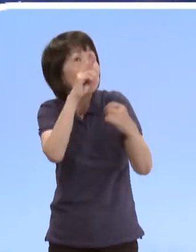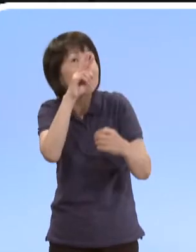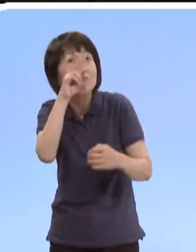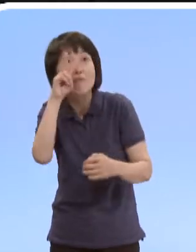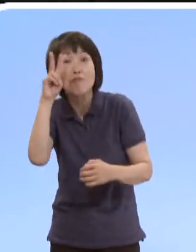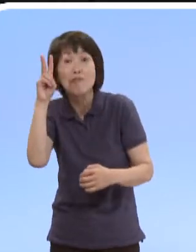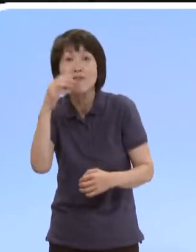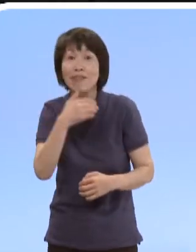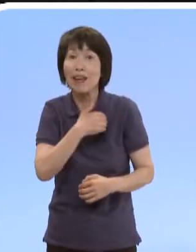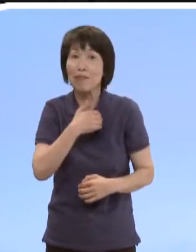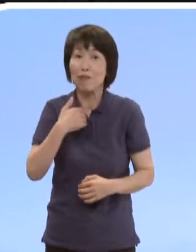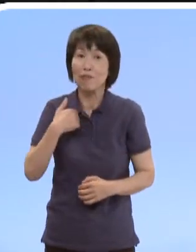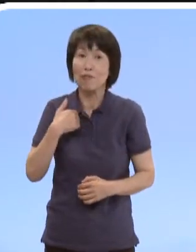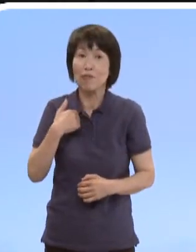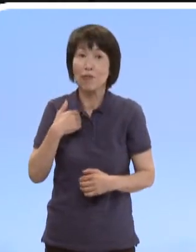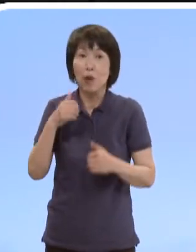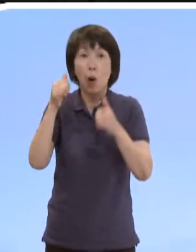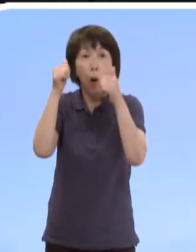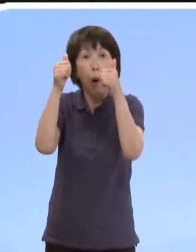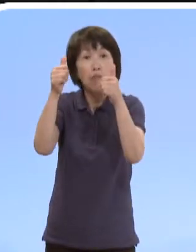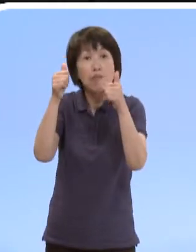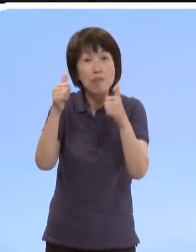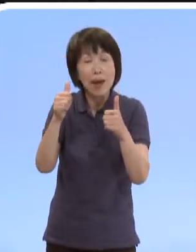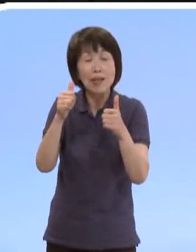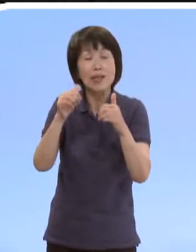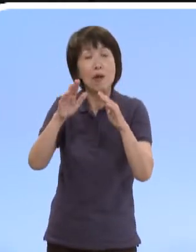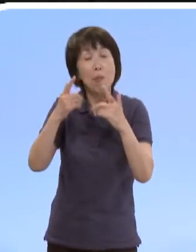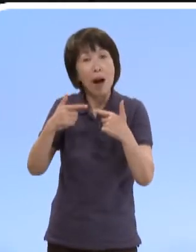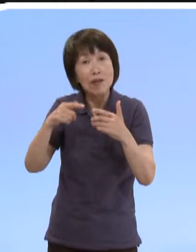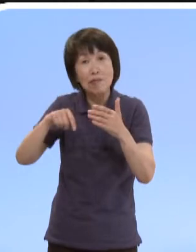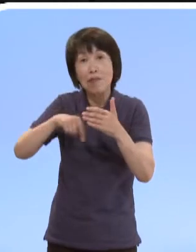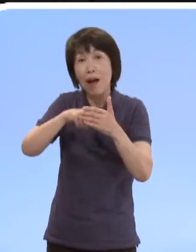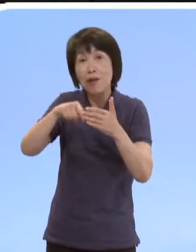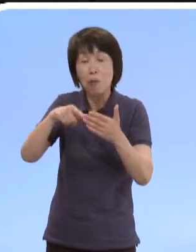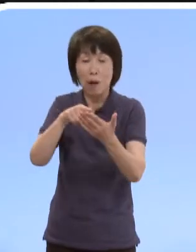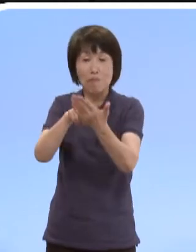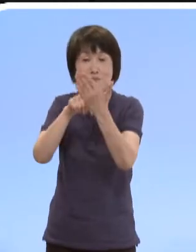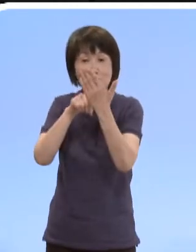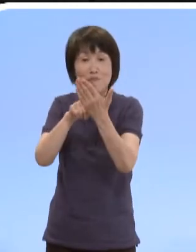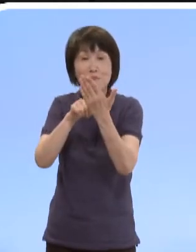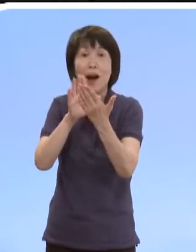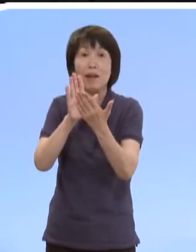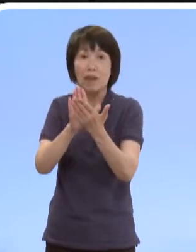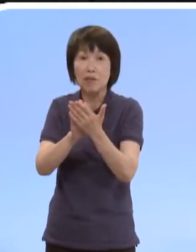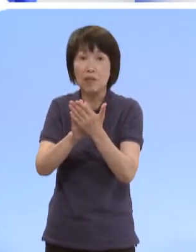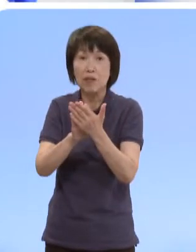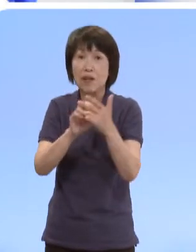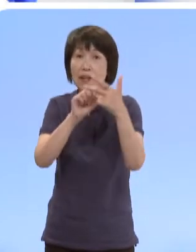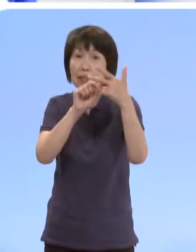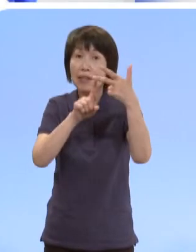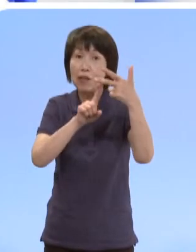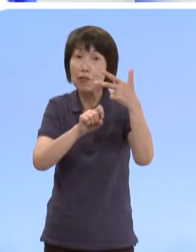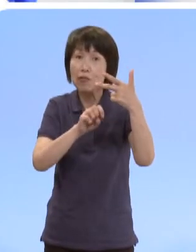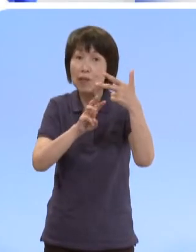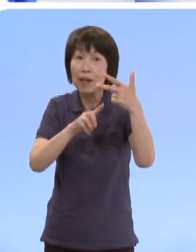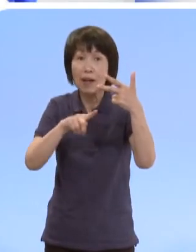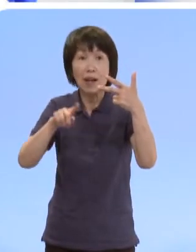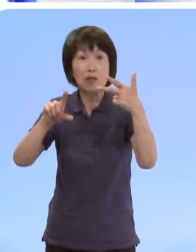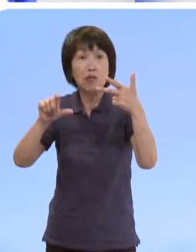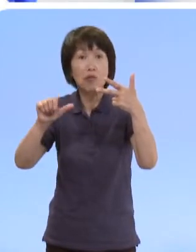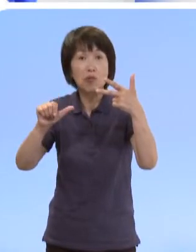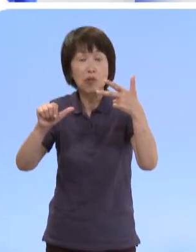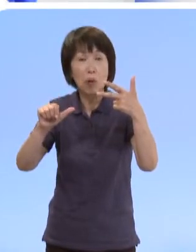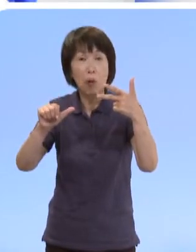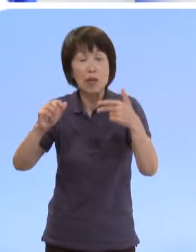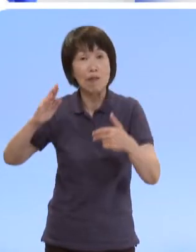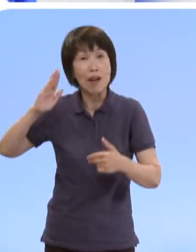ームページには毎日のプログラムが紹介されていますので要チェック。今月13日から15日に